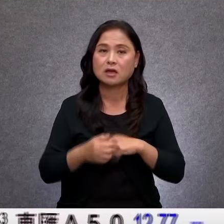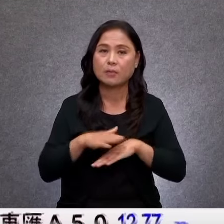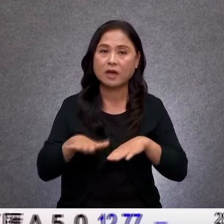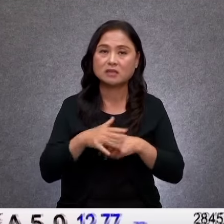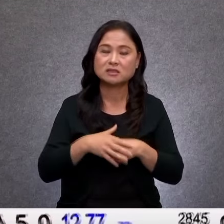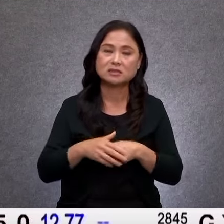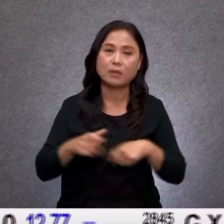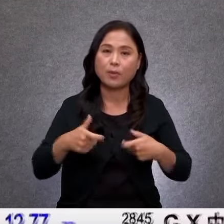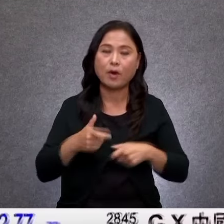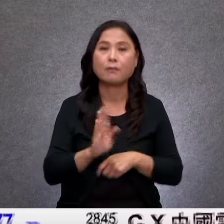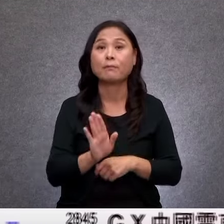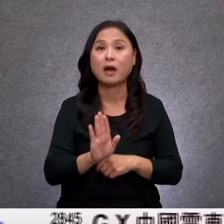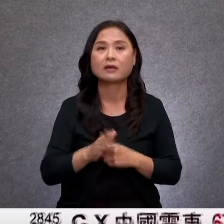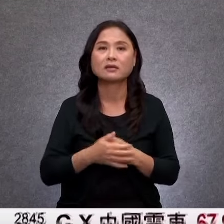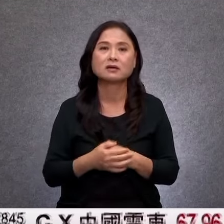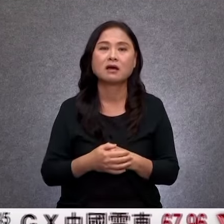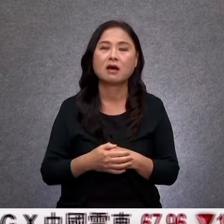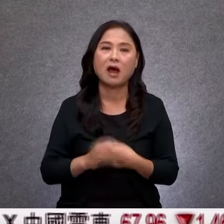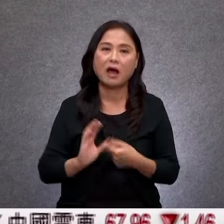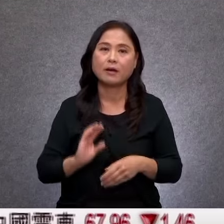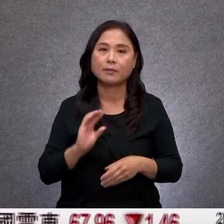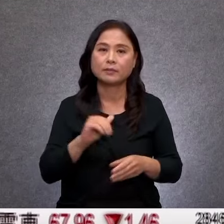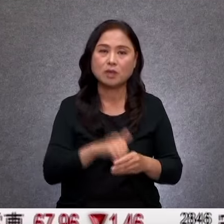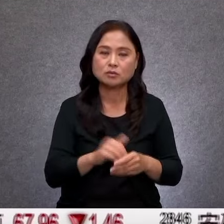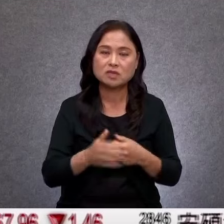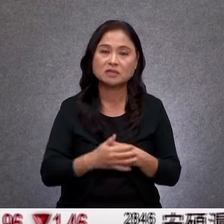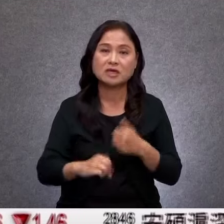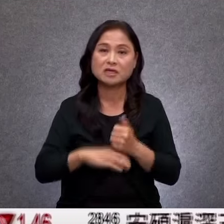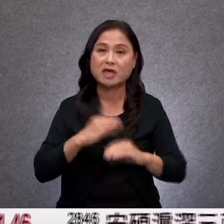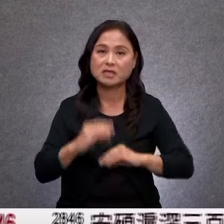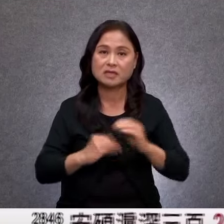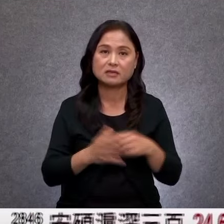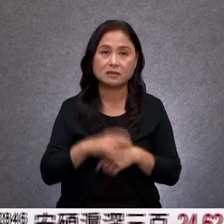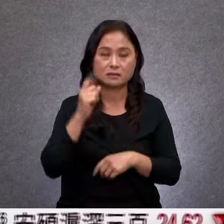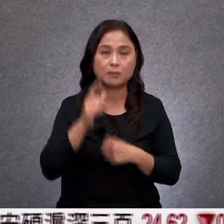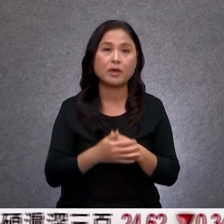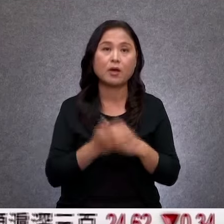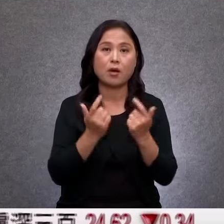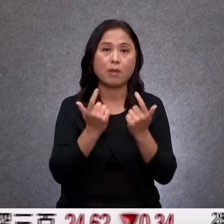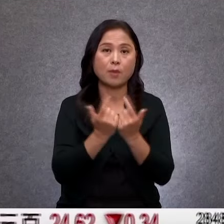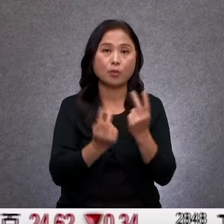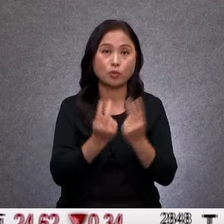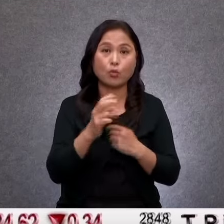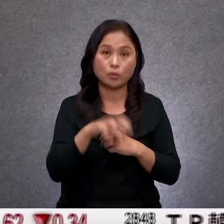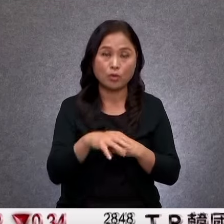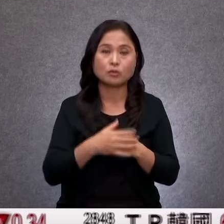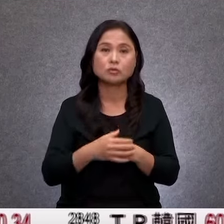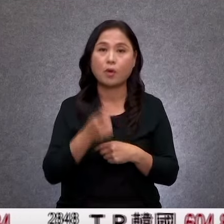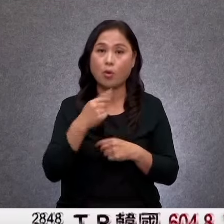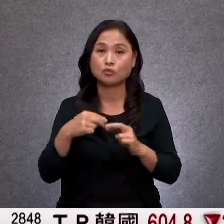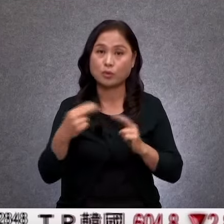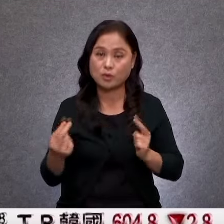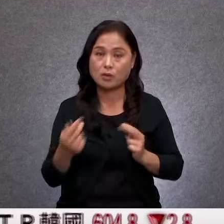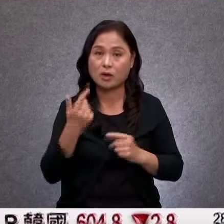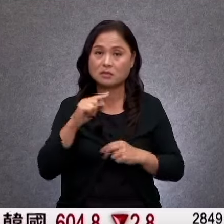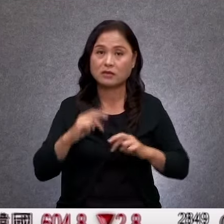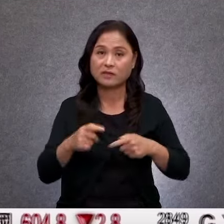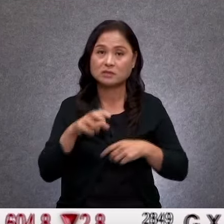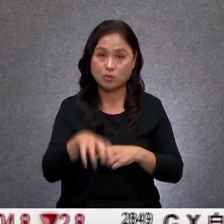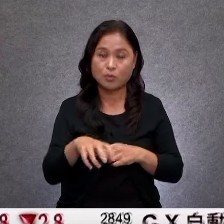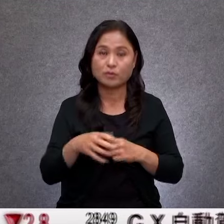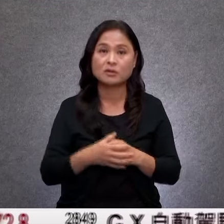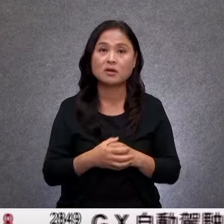嚟支持我哋嘅平時嘅日常嘅開支，係愛嚟咧投資喺一啲基建項目，尤其是係北部都會